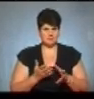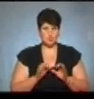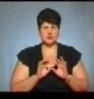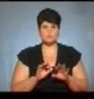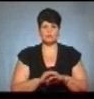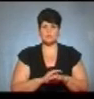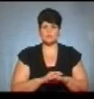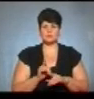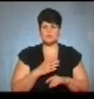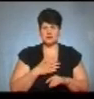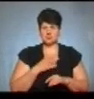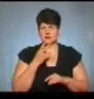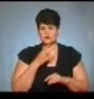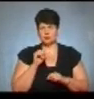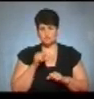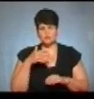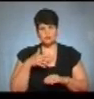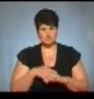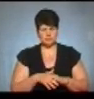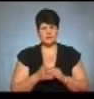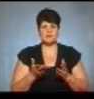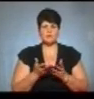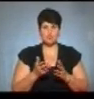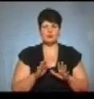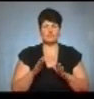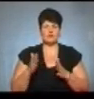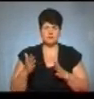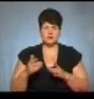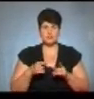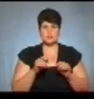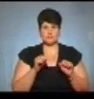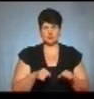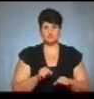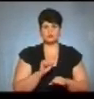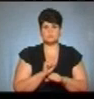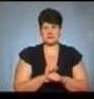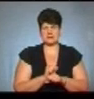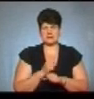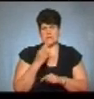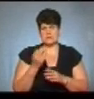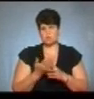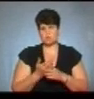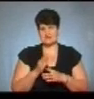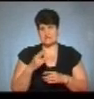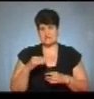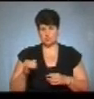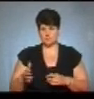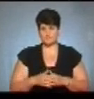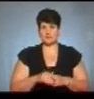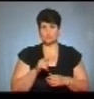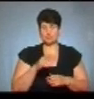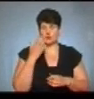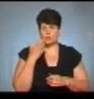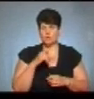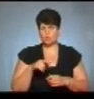щоб наші глядачі могли розуміти, у якому випадку їм можуть припинити субсидію. Тоді, коли